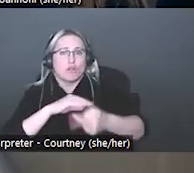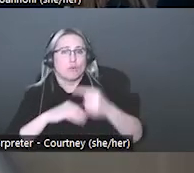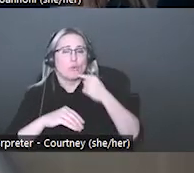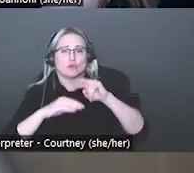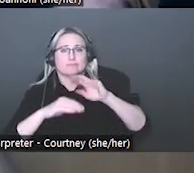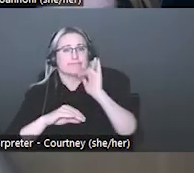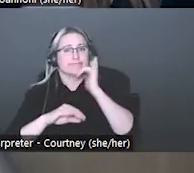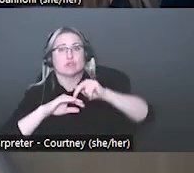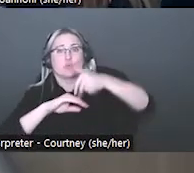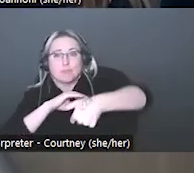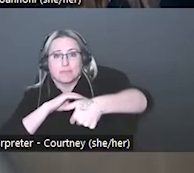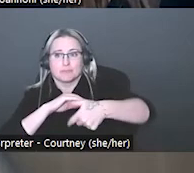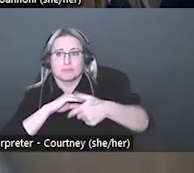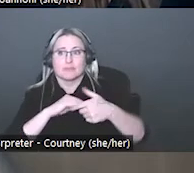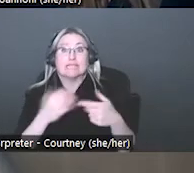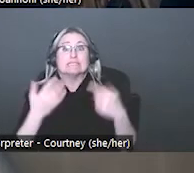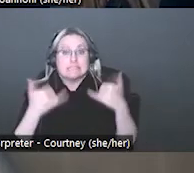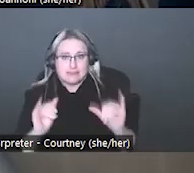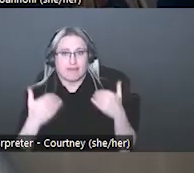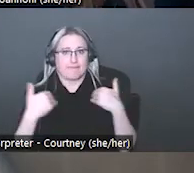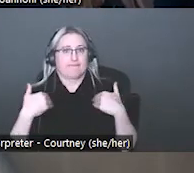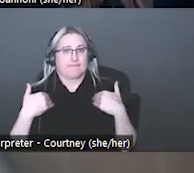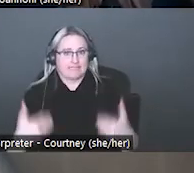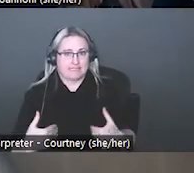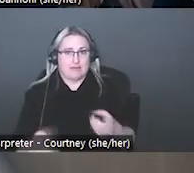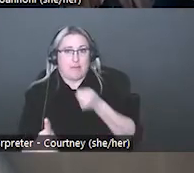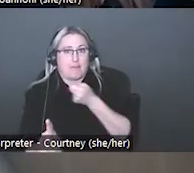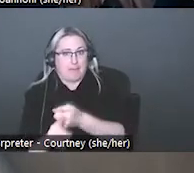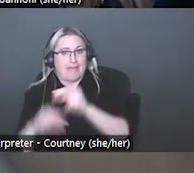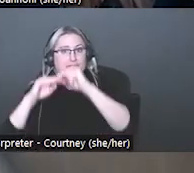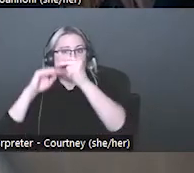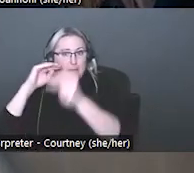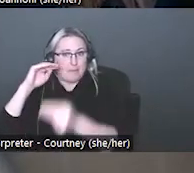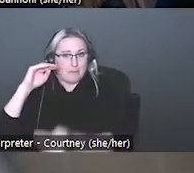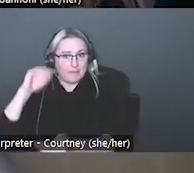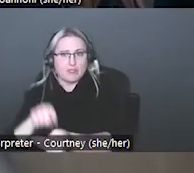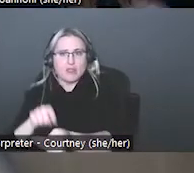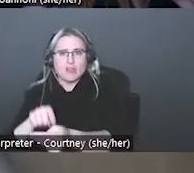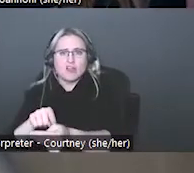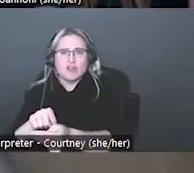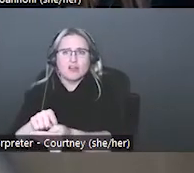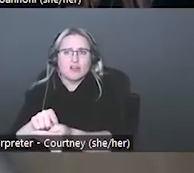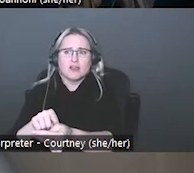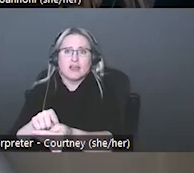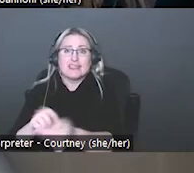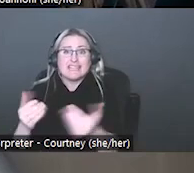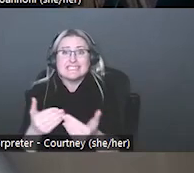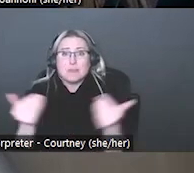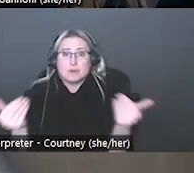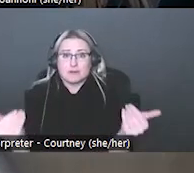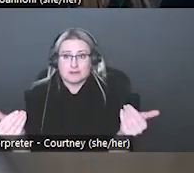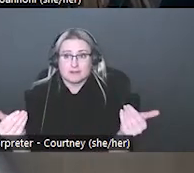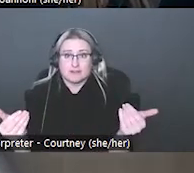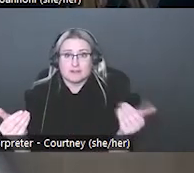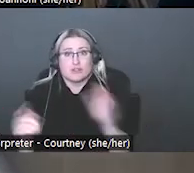qu'elle est tombée dans les escaliers, les effets potentiels physiques de cette chute sont